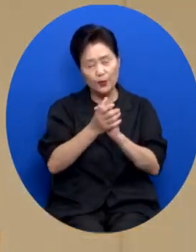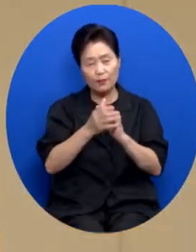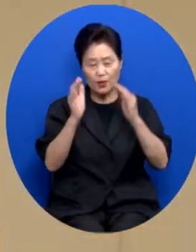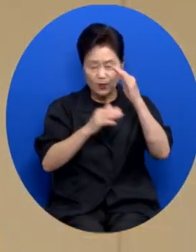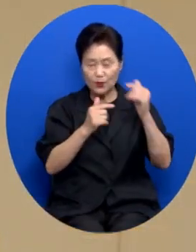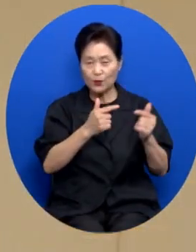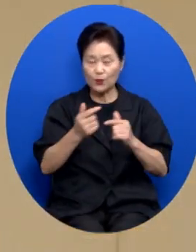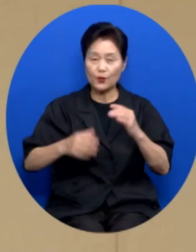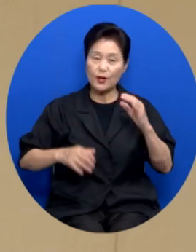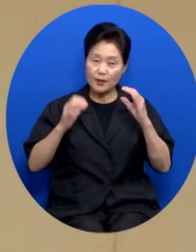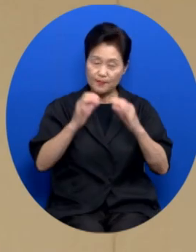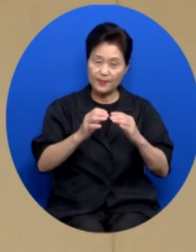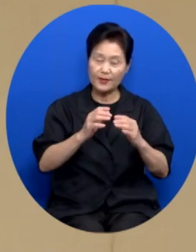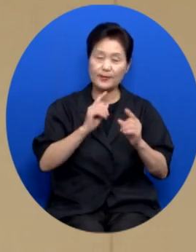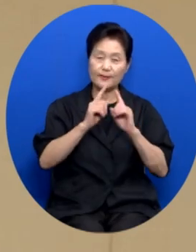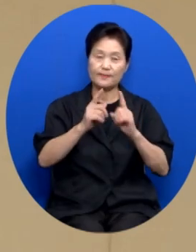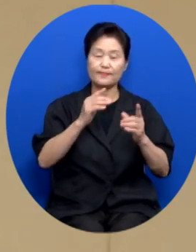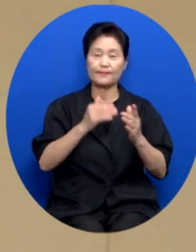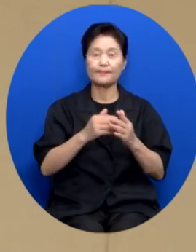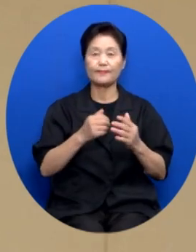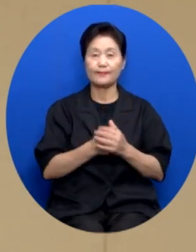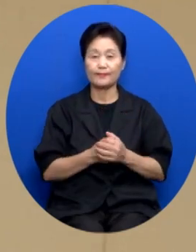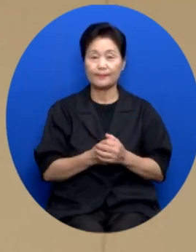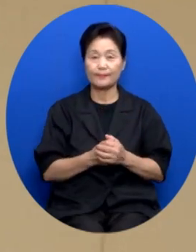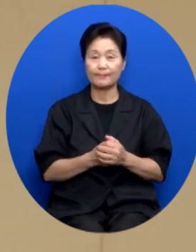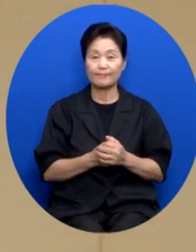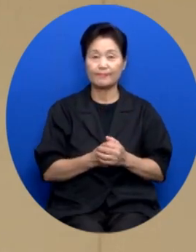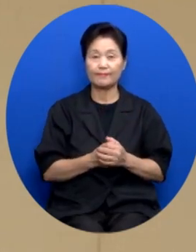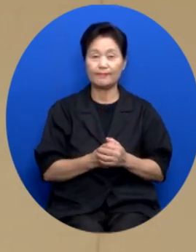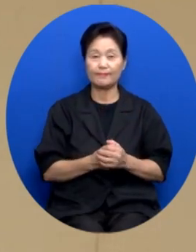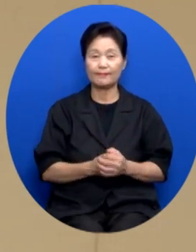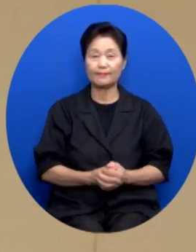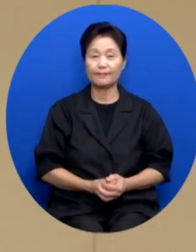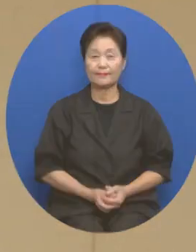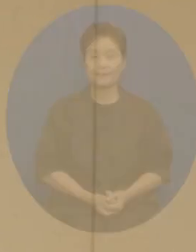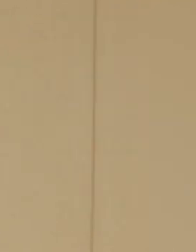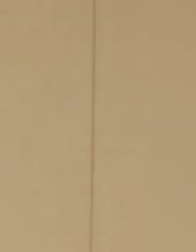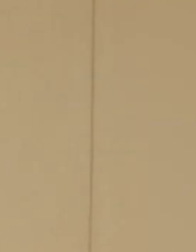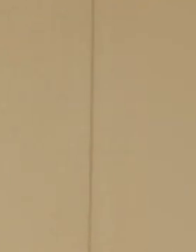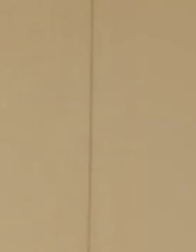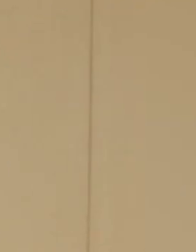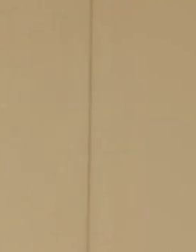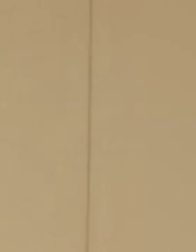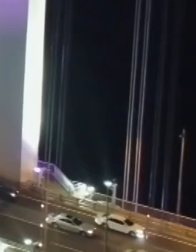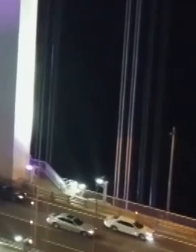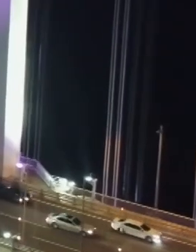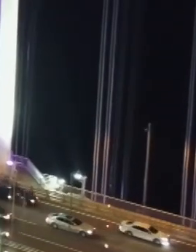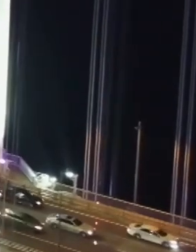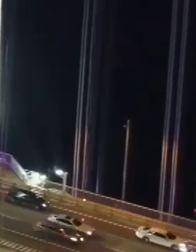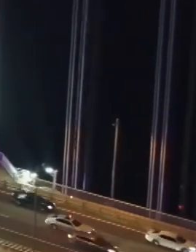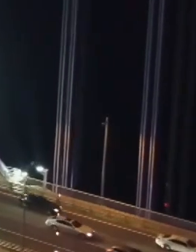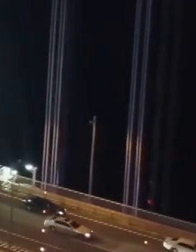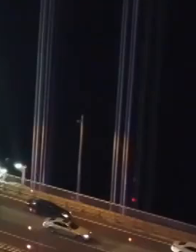성도들과 협력하겠다고 소감을 전했습니다. 지금까지 오늘의 주요 단신이었습니다.